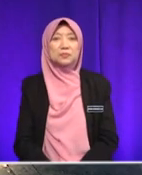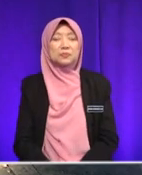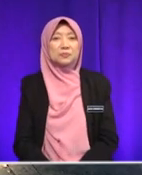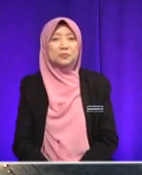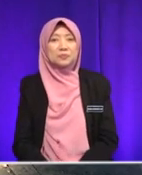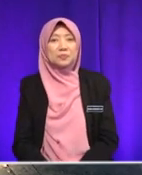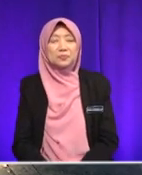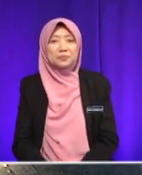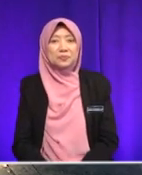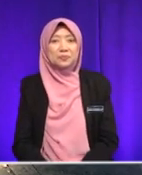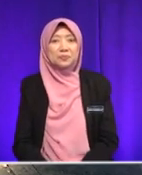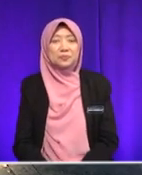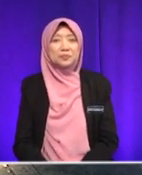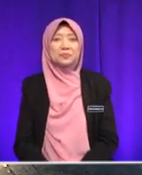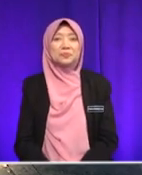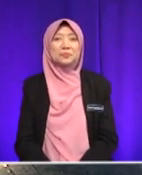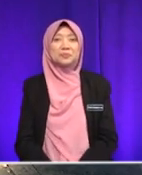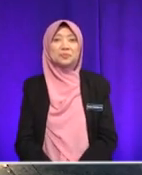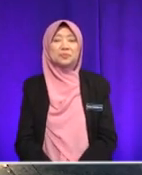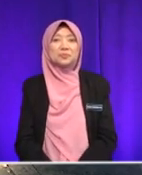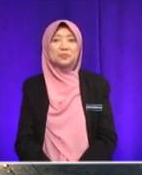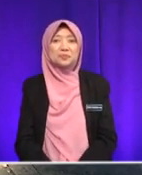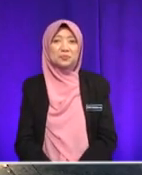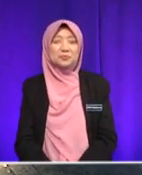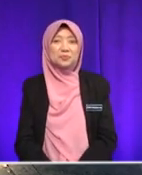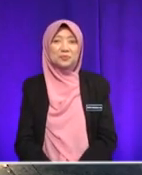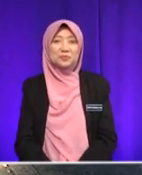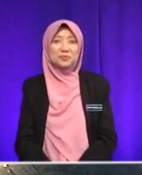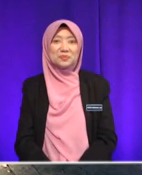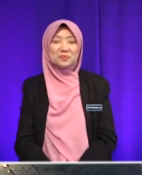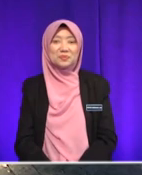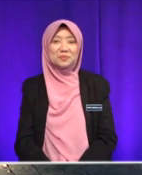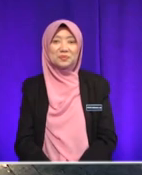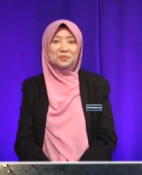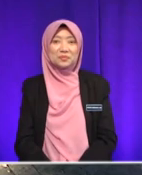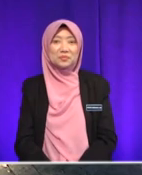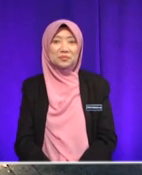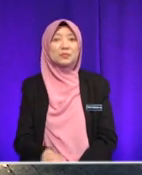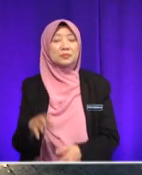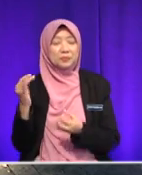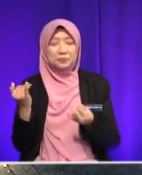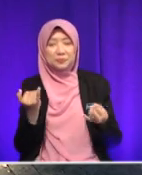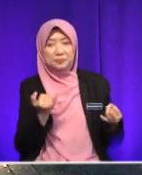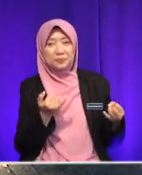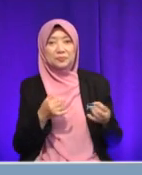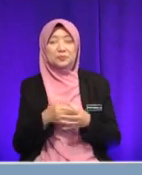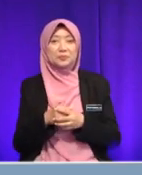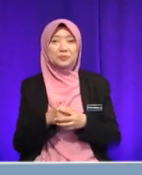Silakan. Dia takut kalau dijawab oleh putri-putri lain. Ya. Silakan, silakan. Silakan,